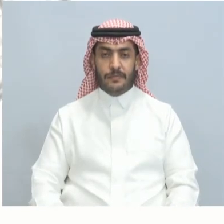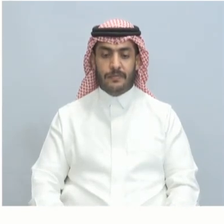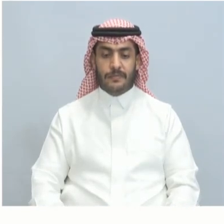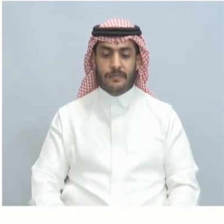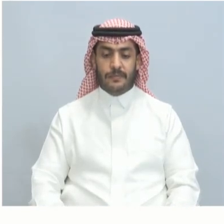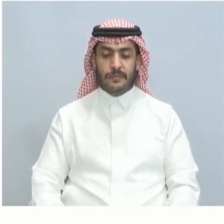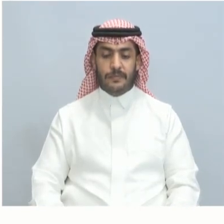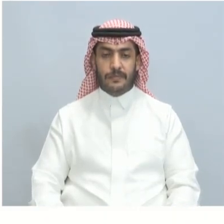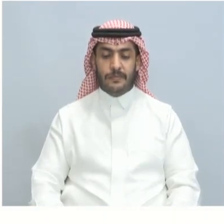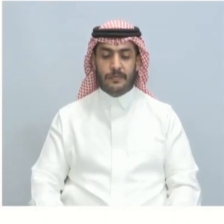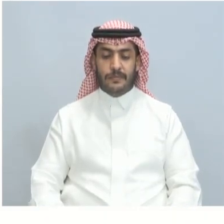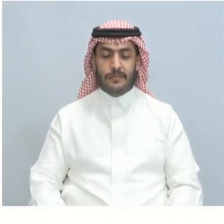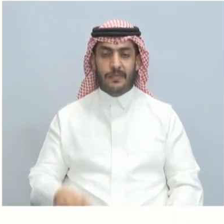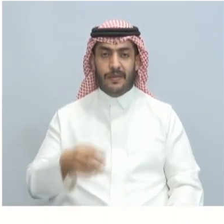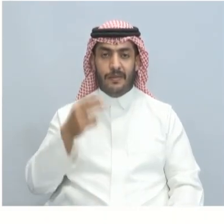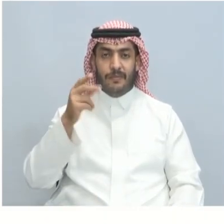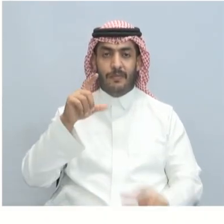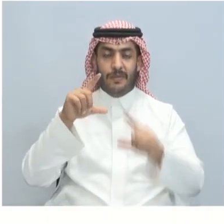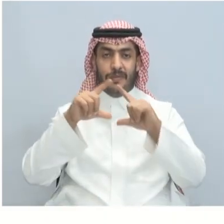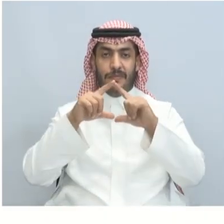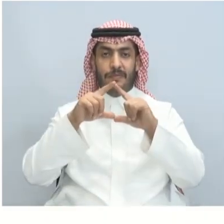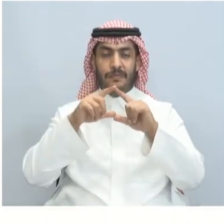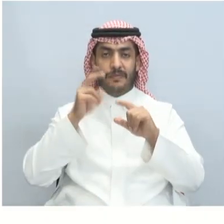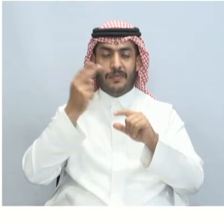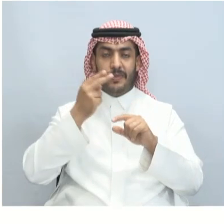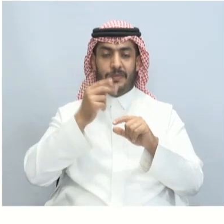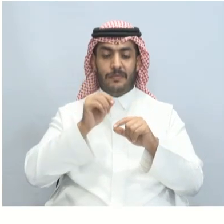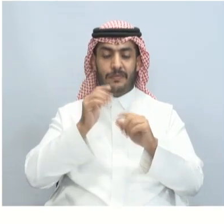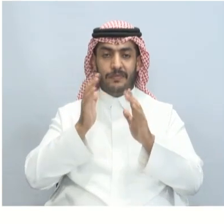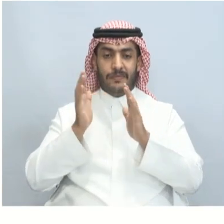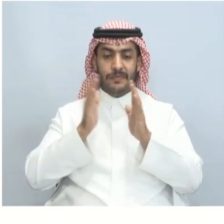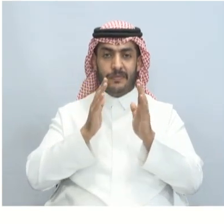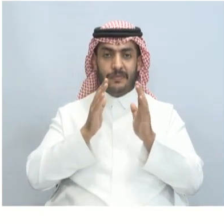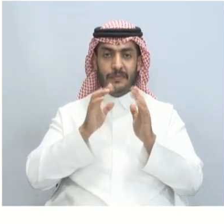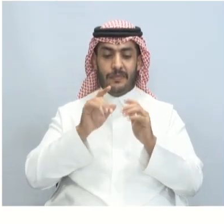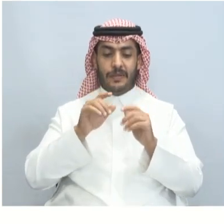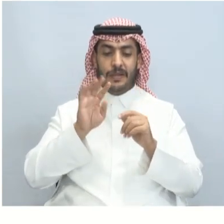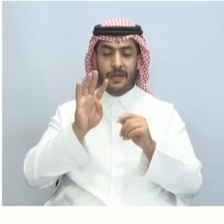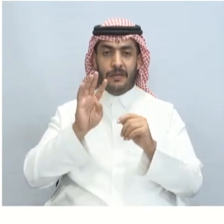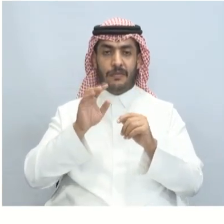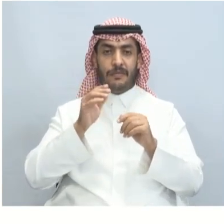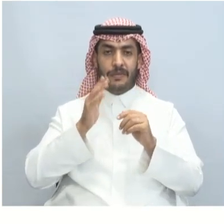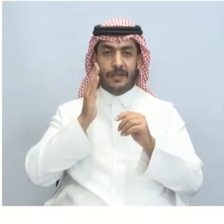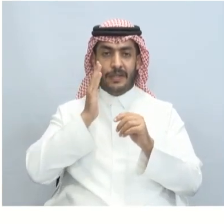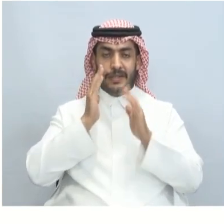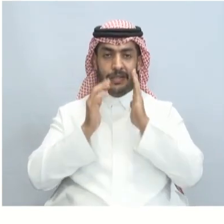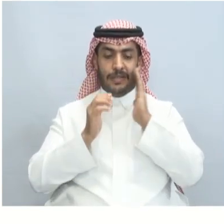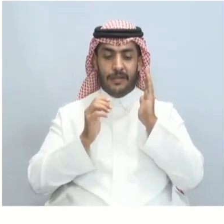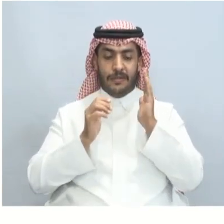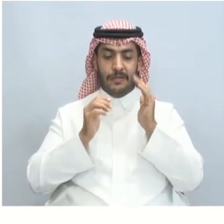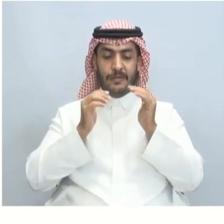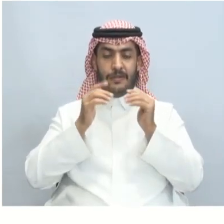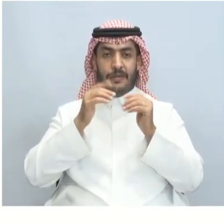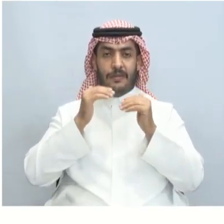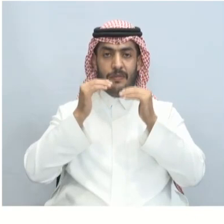اعلى هذا هو المثلث نريد ان نرسم انسحاب له بمقدار اربع وحدات الى اليسار ووحده واحده